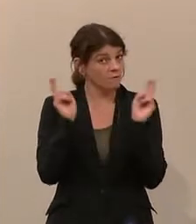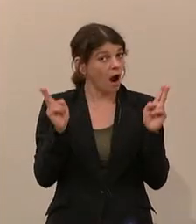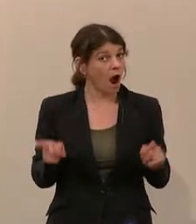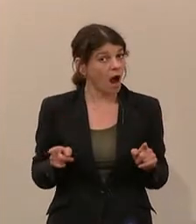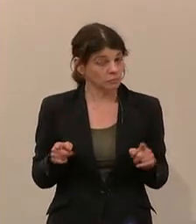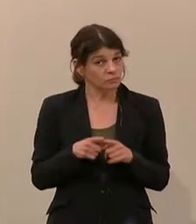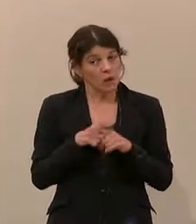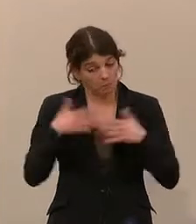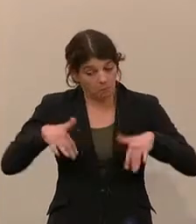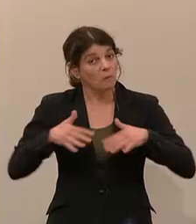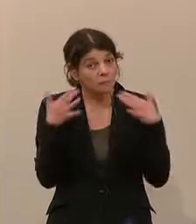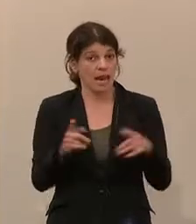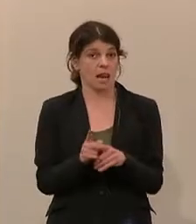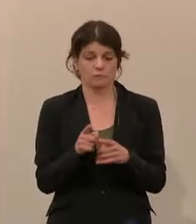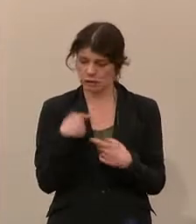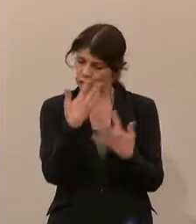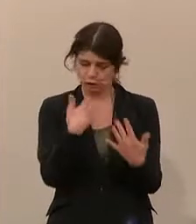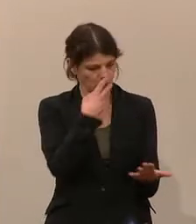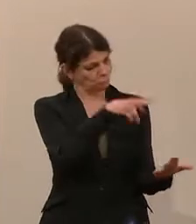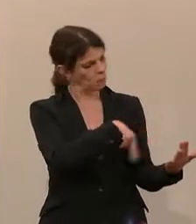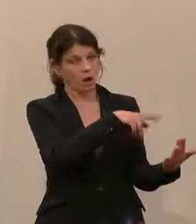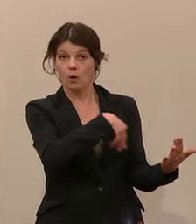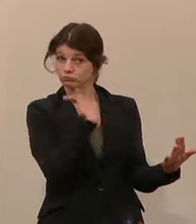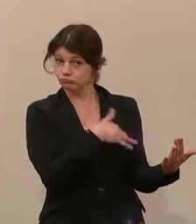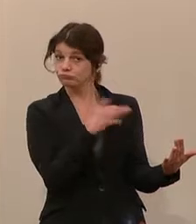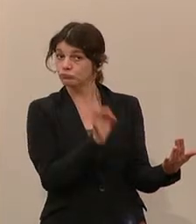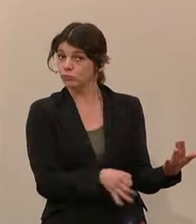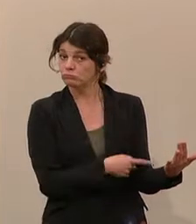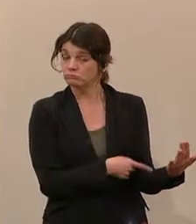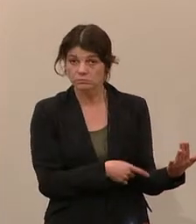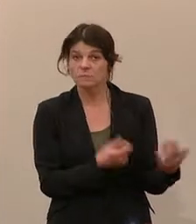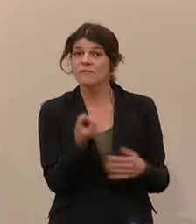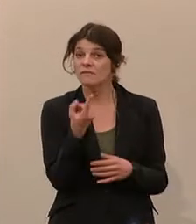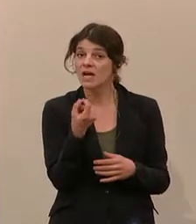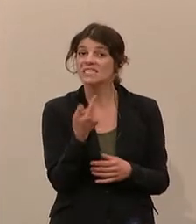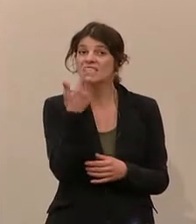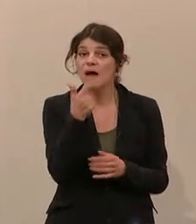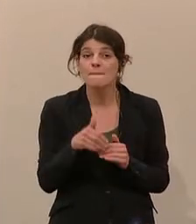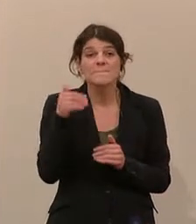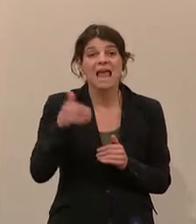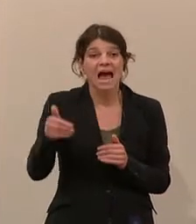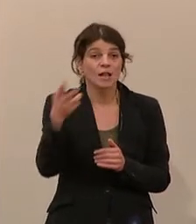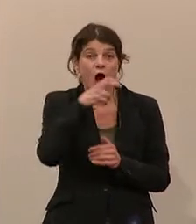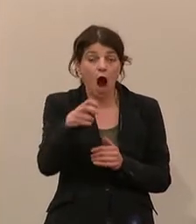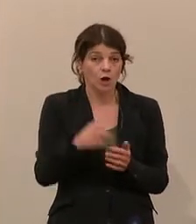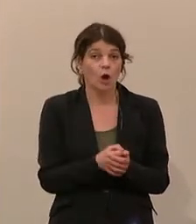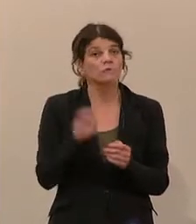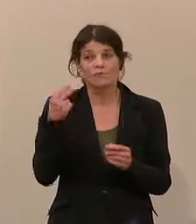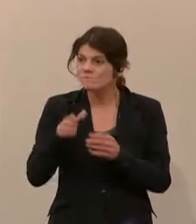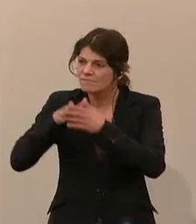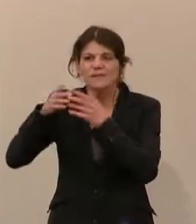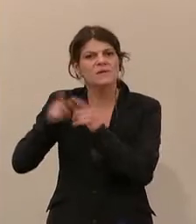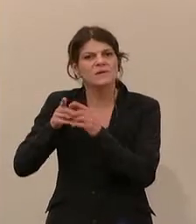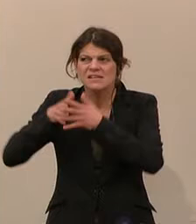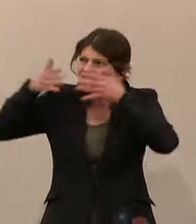ganz erheblichen Ausmaß. Wenn man sich die Zahlen anschaut, sind das fast 2 Milliarden Euro, die